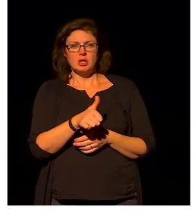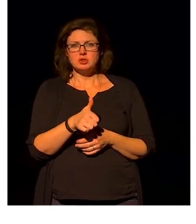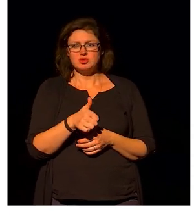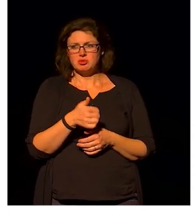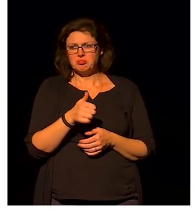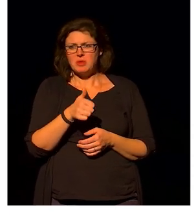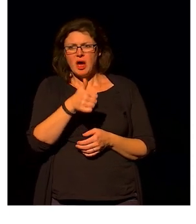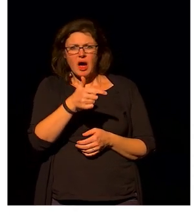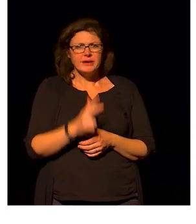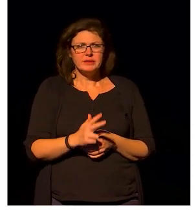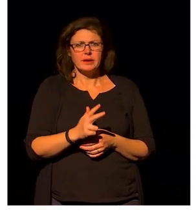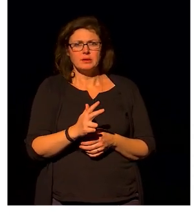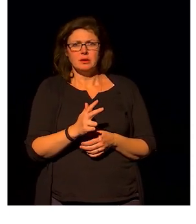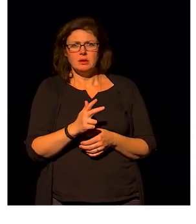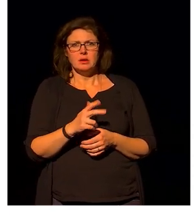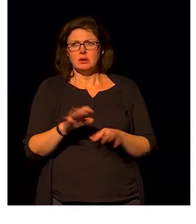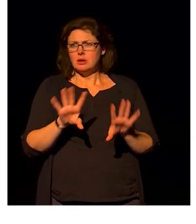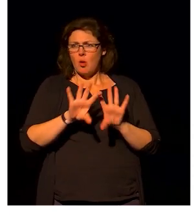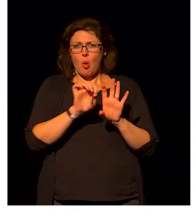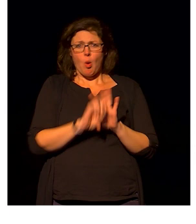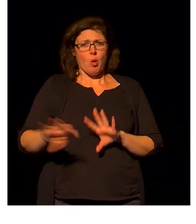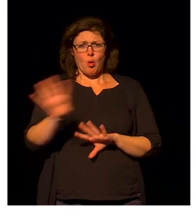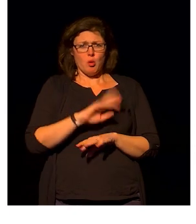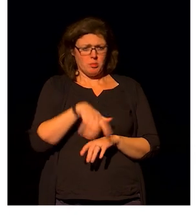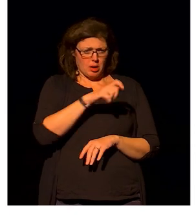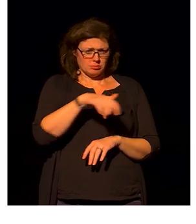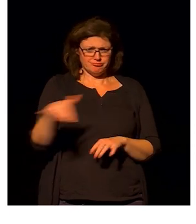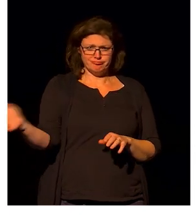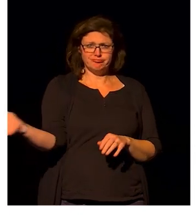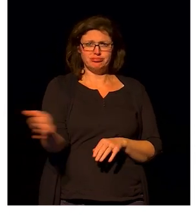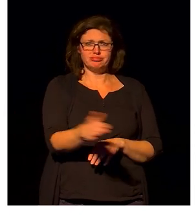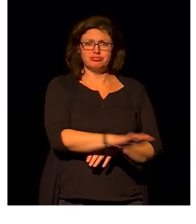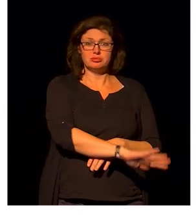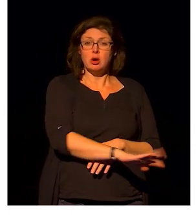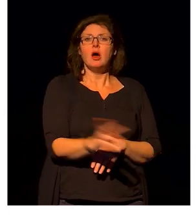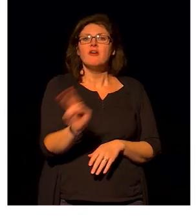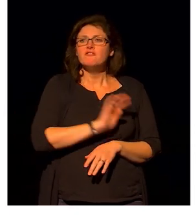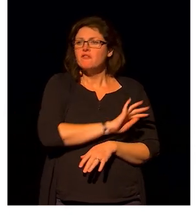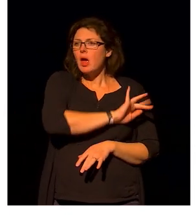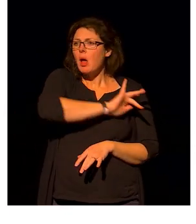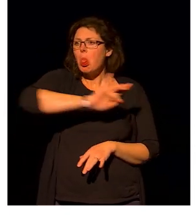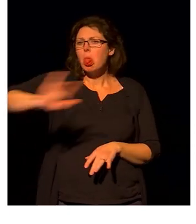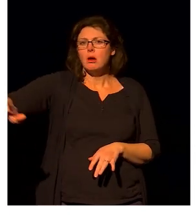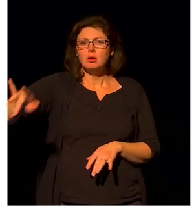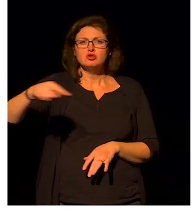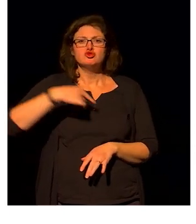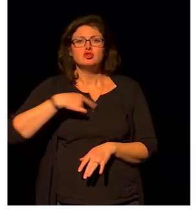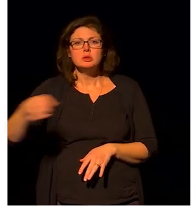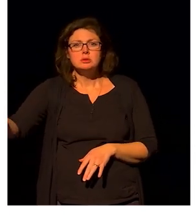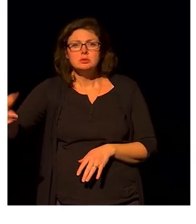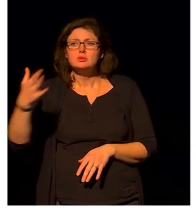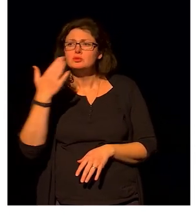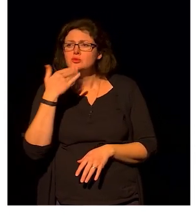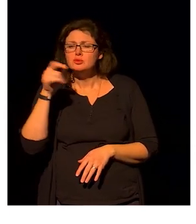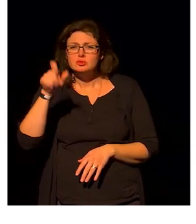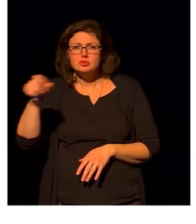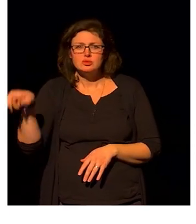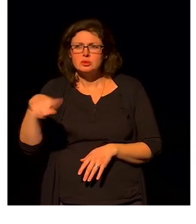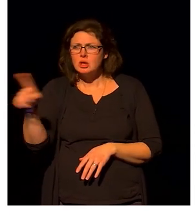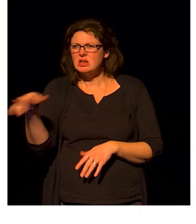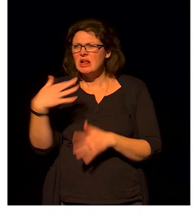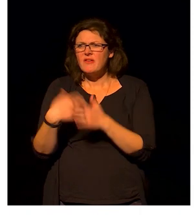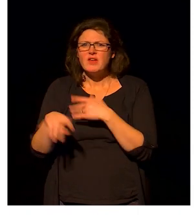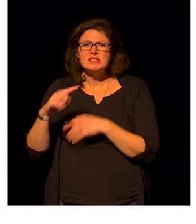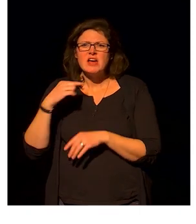Gesamtbevölkerung Europas ausgerottet hat. Und wen hat man beschuldigt? Juden, die haben die Brunnen vergiftet, die